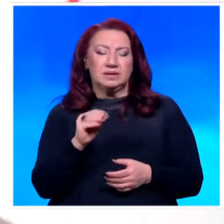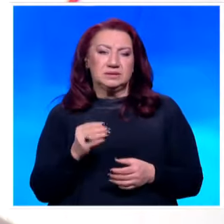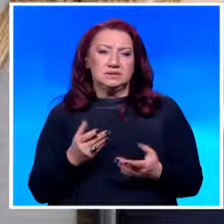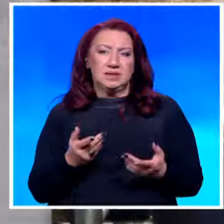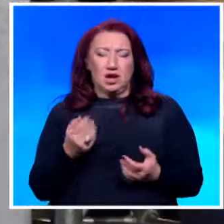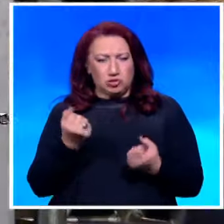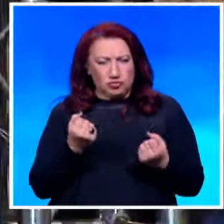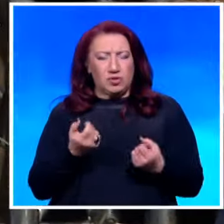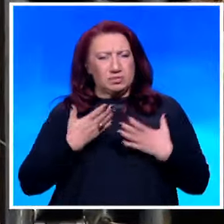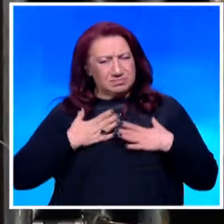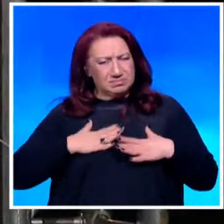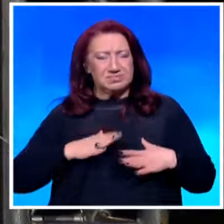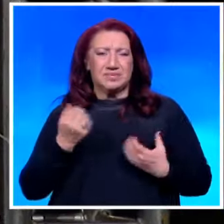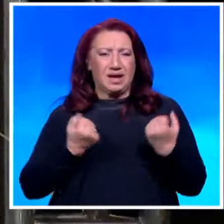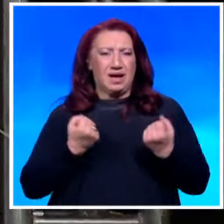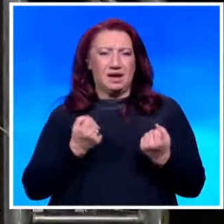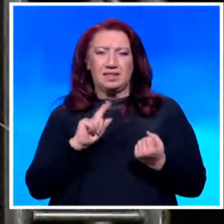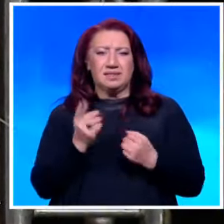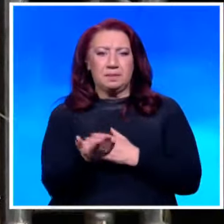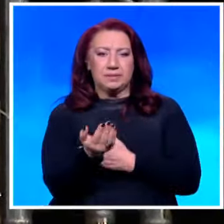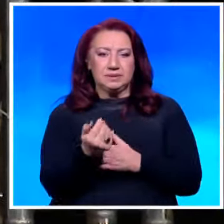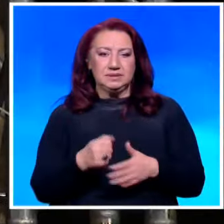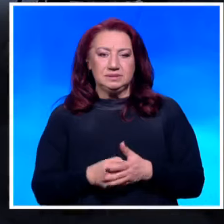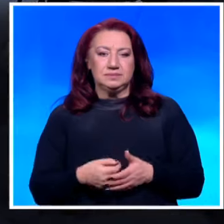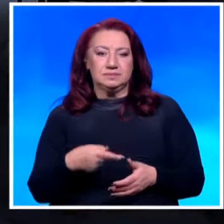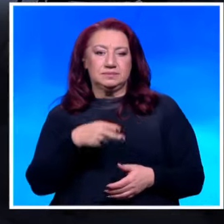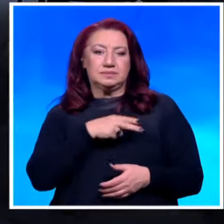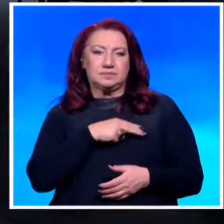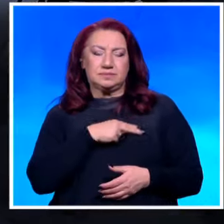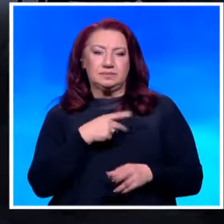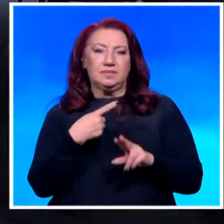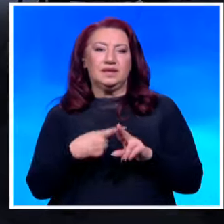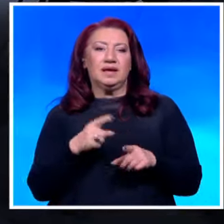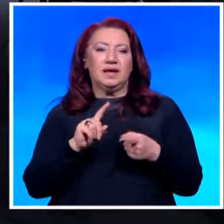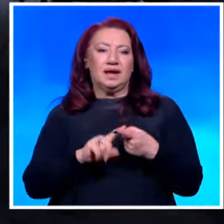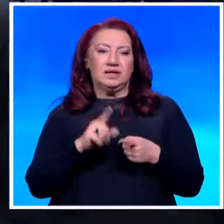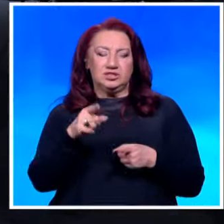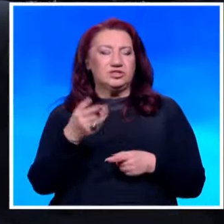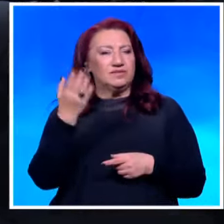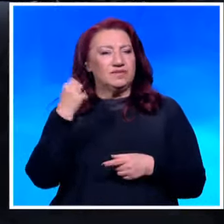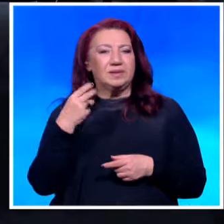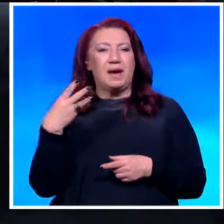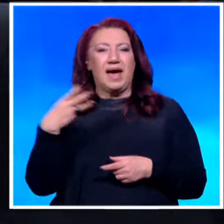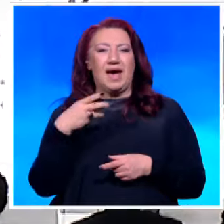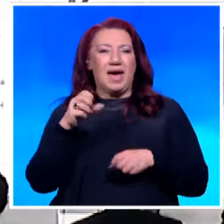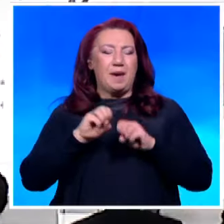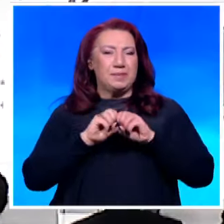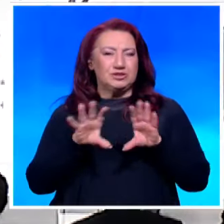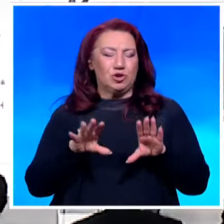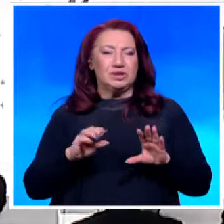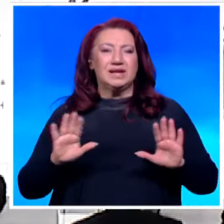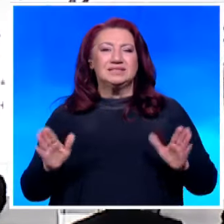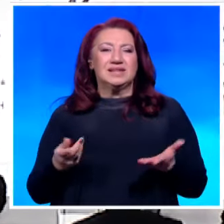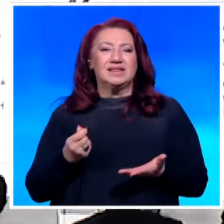за къде да бързат. Сред отличените е и Ники Кънчев заради благотворителния епизод на Стани богат в подкрепа на